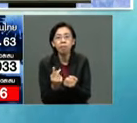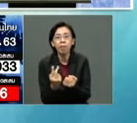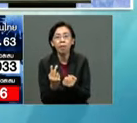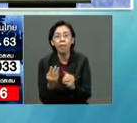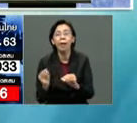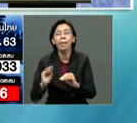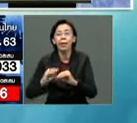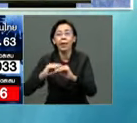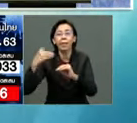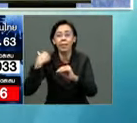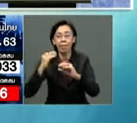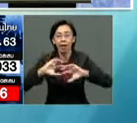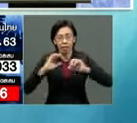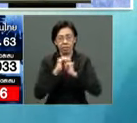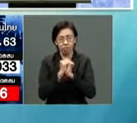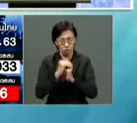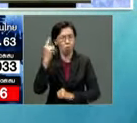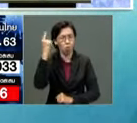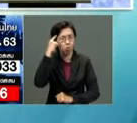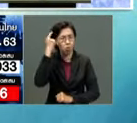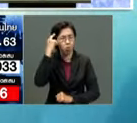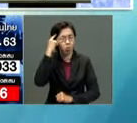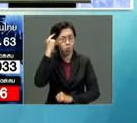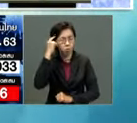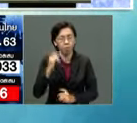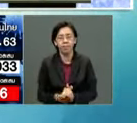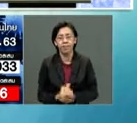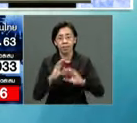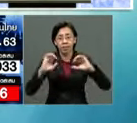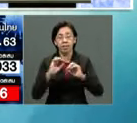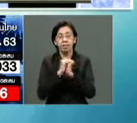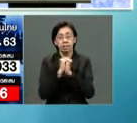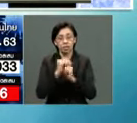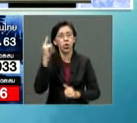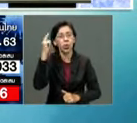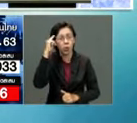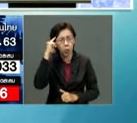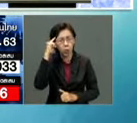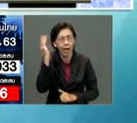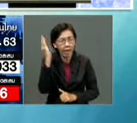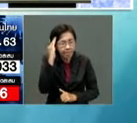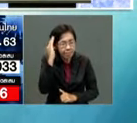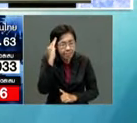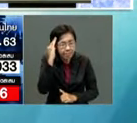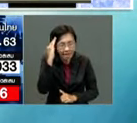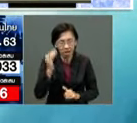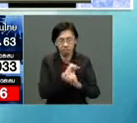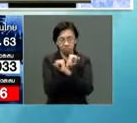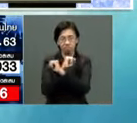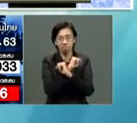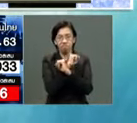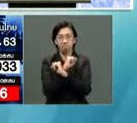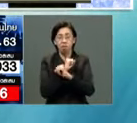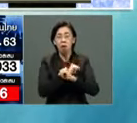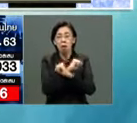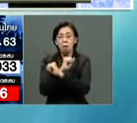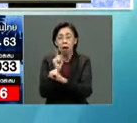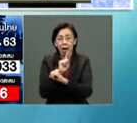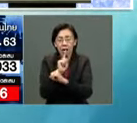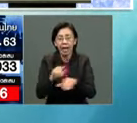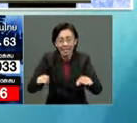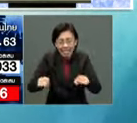การจีนรับทราบเรื่องนี้แล้วก็มีการควบคุมโรคนะครับโดยเฉพาะเขาเน้นไปที่ชายแดน